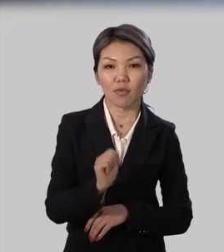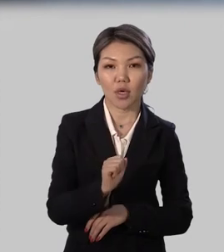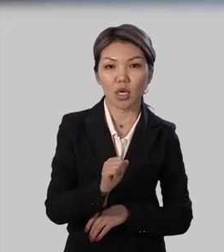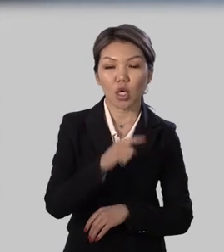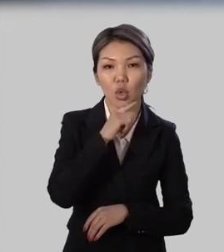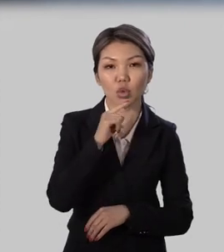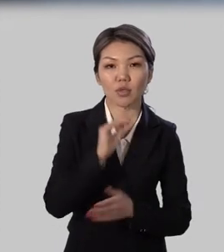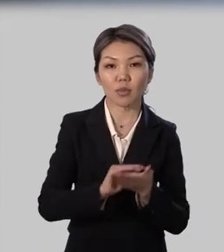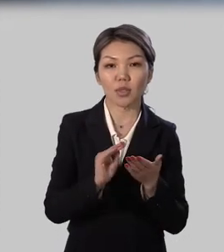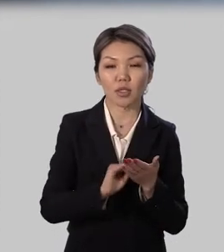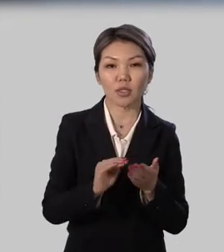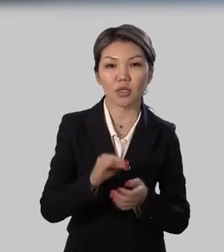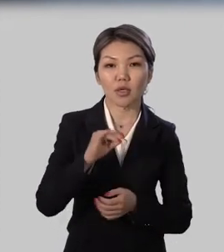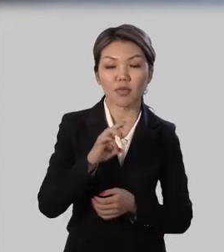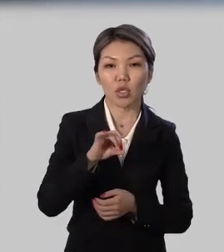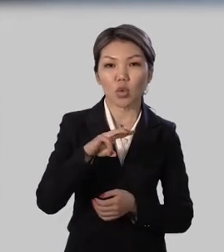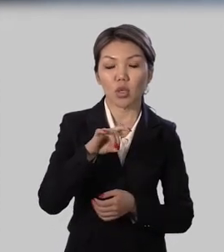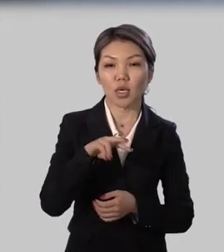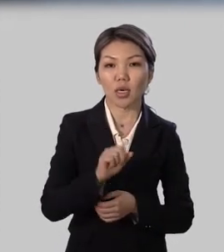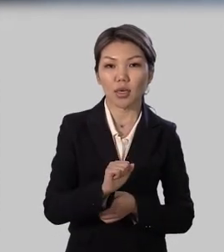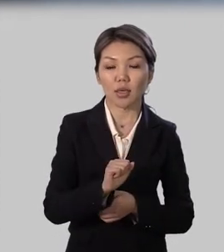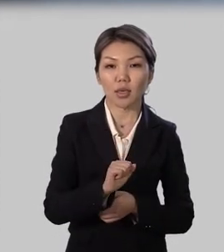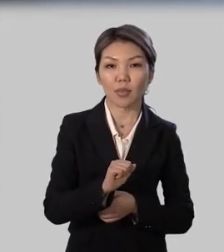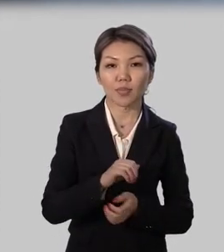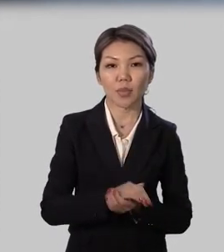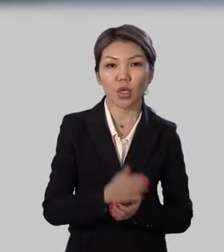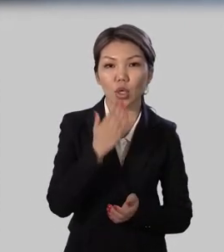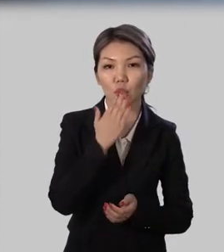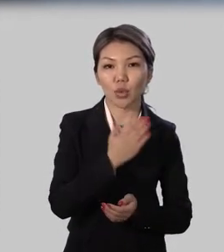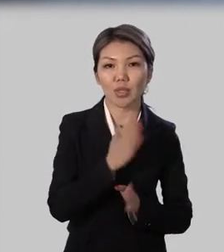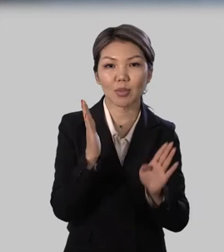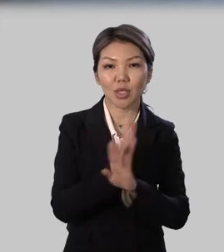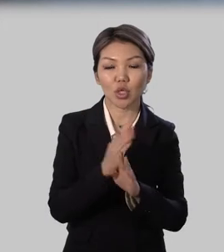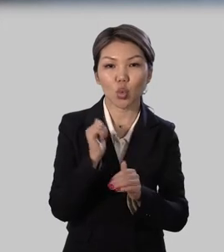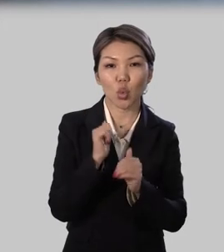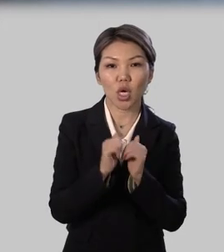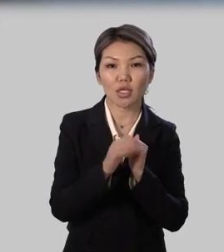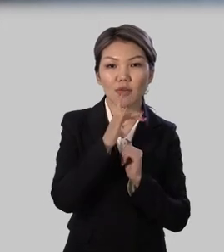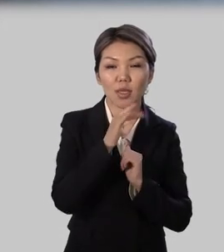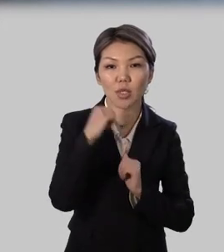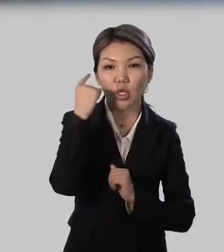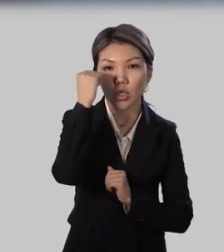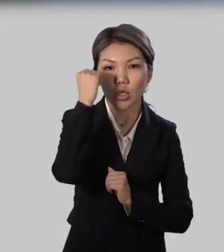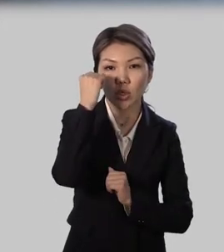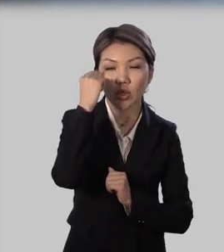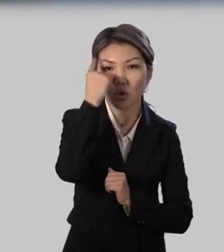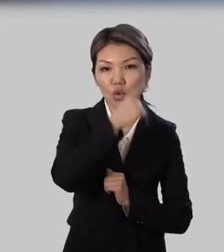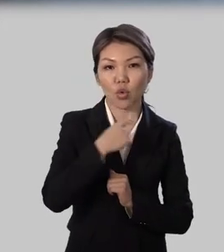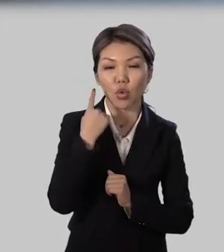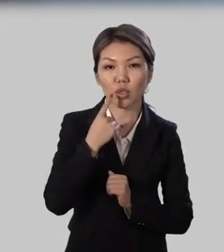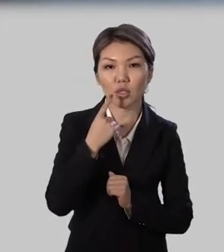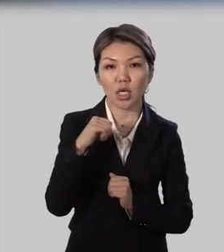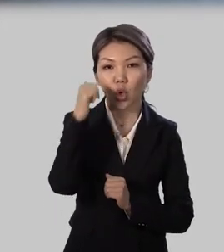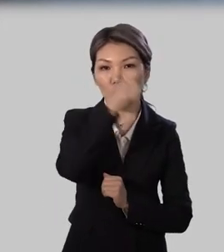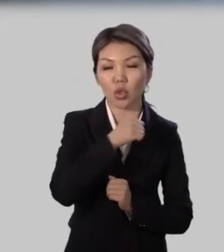фенола га знатока и любителя природы у каждого времени года своя музыка а какая музыка